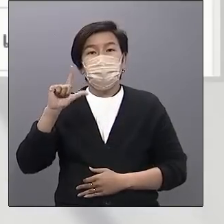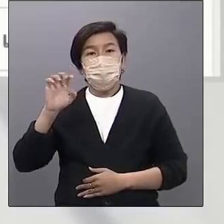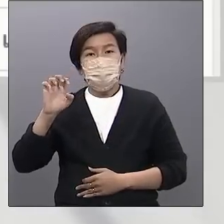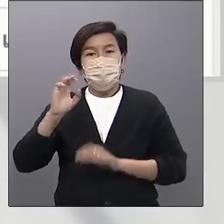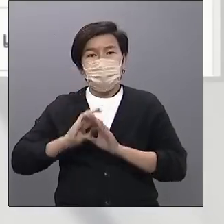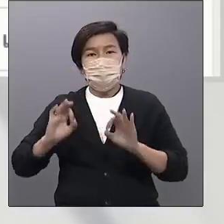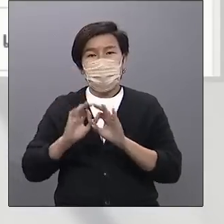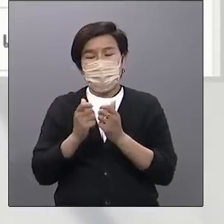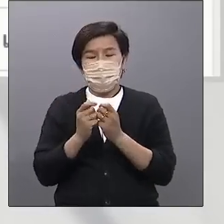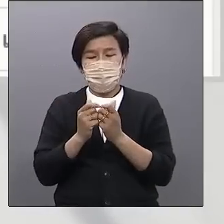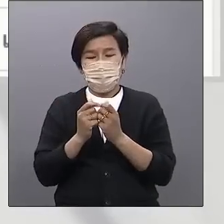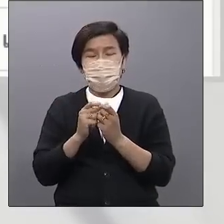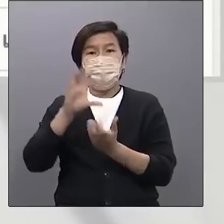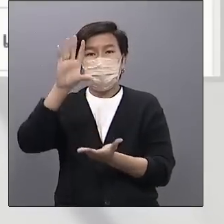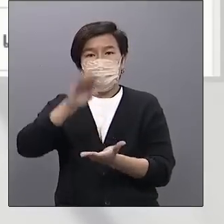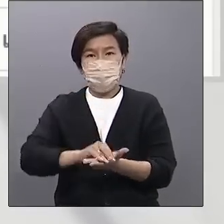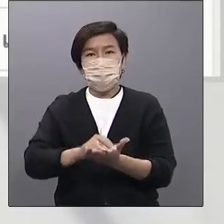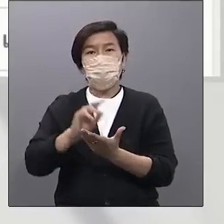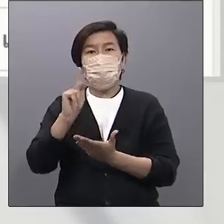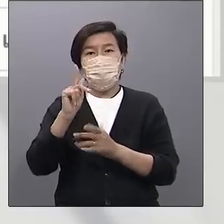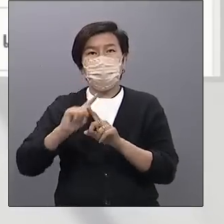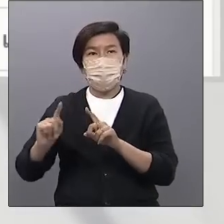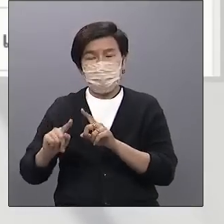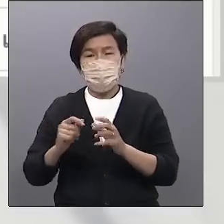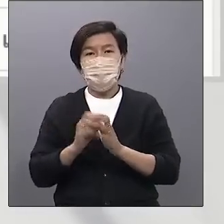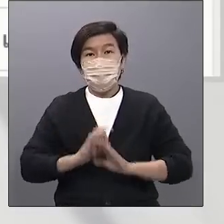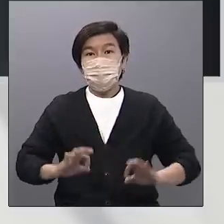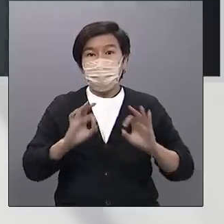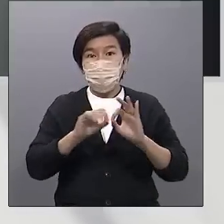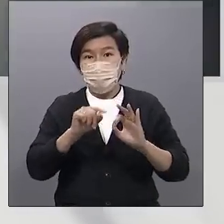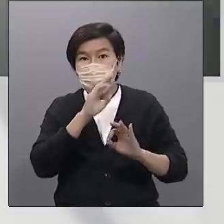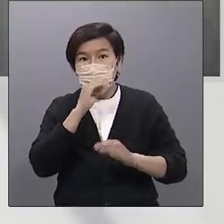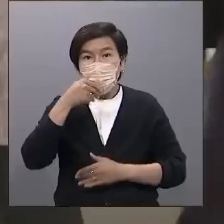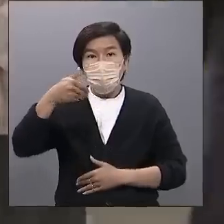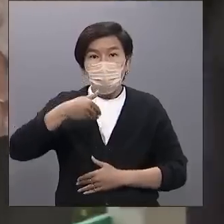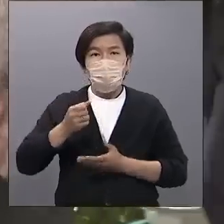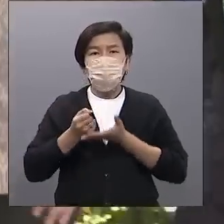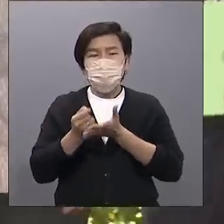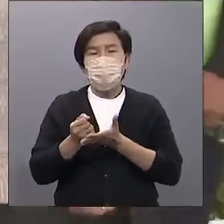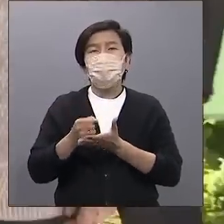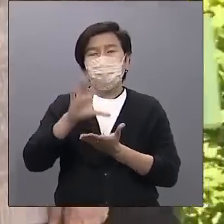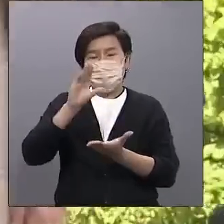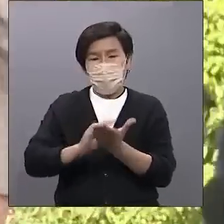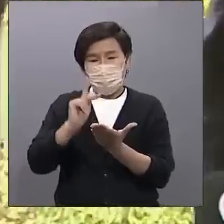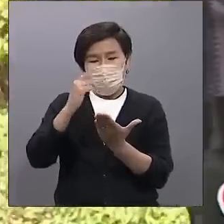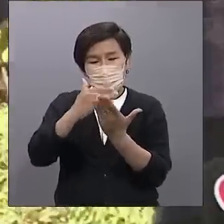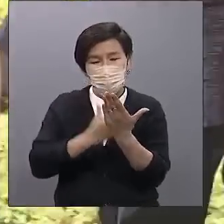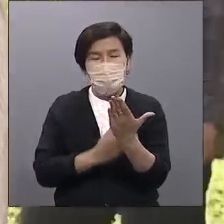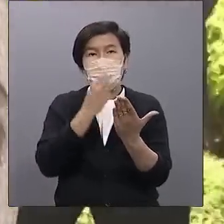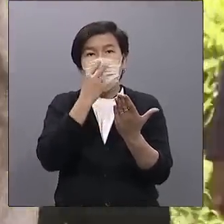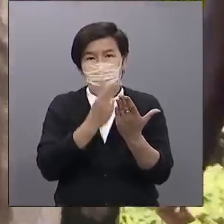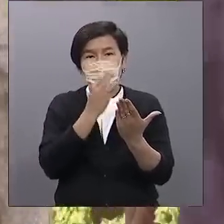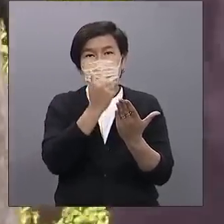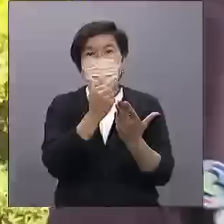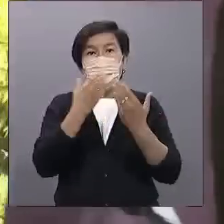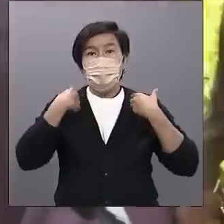หากว่าคนไทยต้องการขอรับความช่วยเหลือกรณีฉุกเฉินขึ้นมาค่ะที่น่าจับตาก็คือรัฐบาลไทยประกาศ